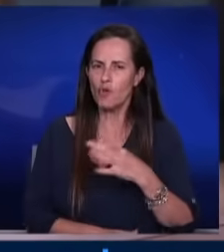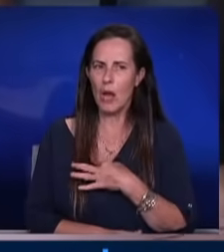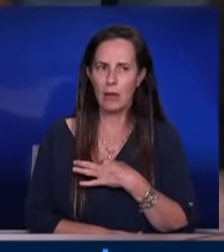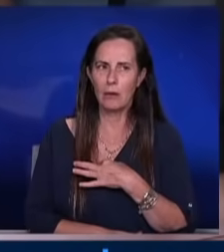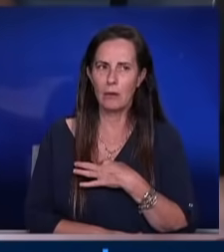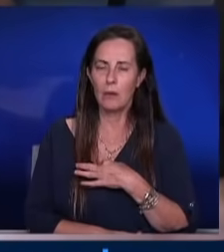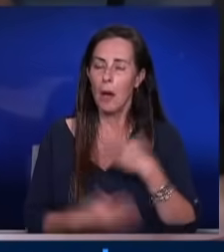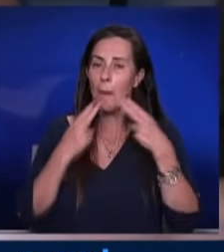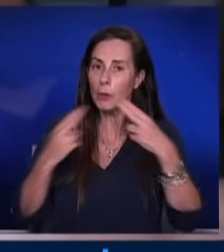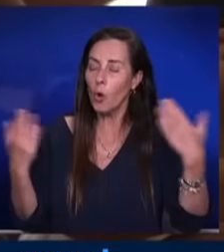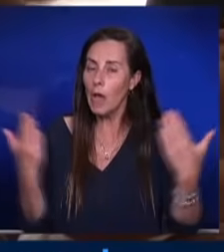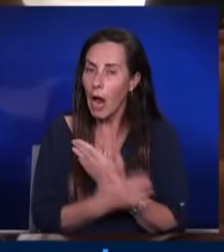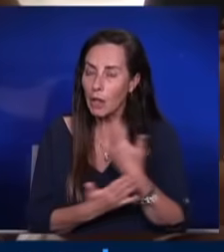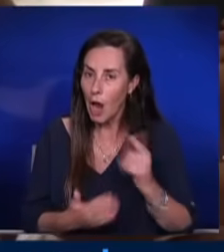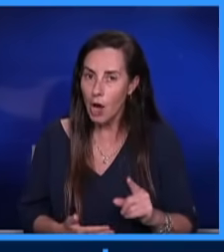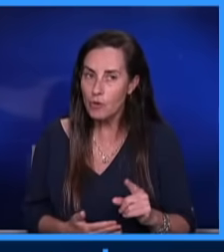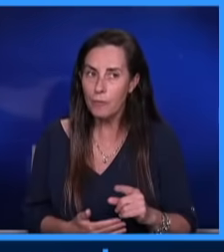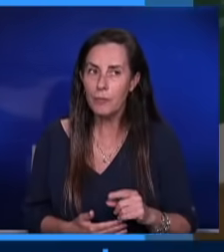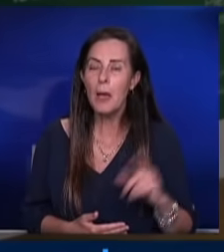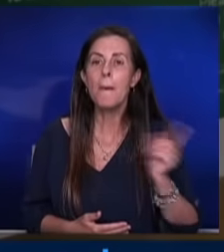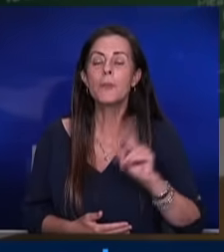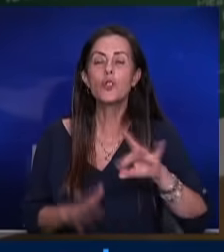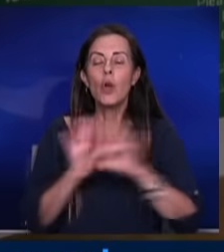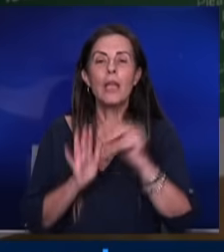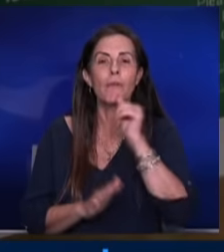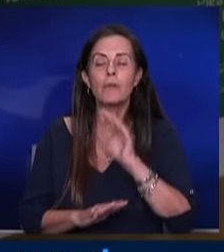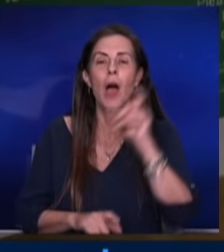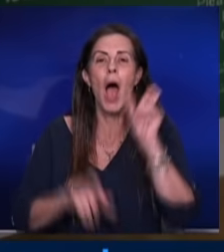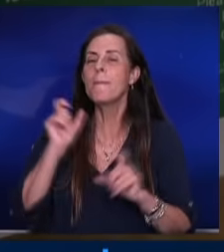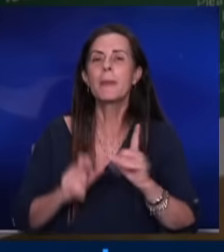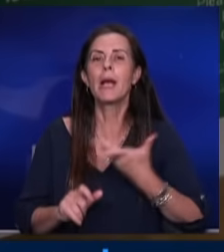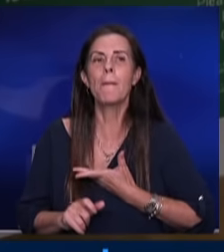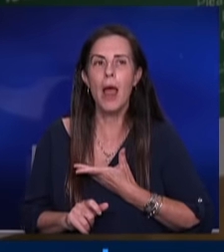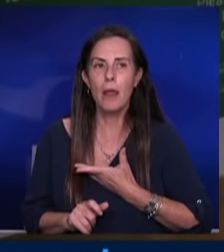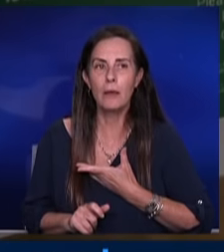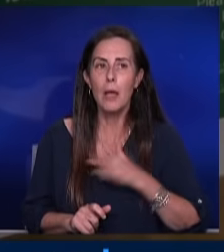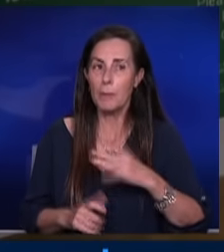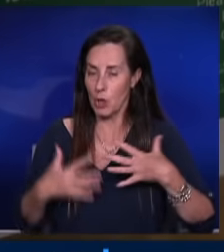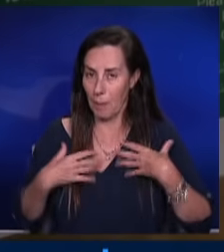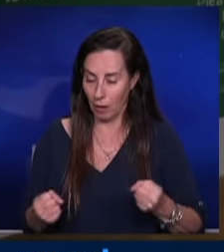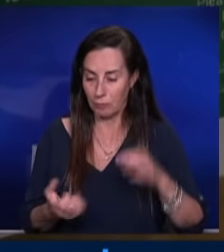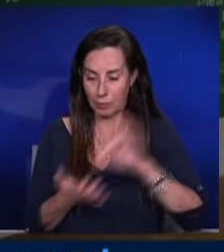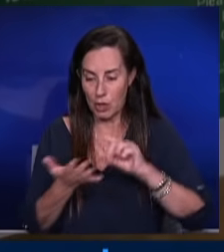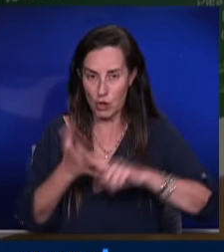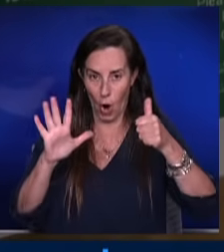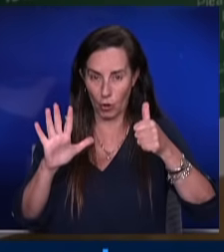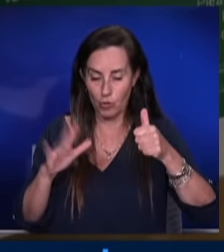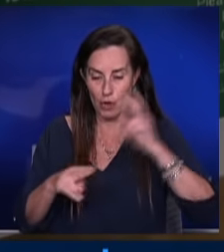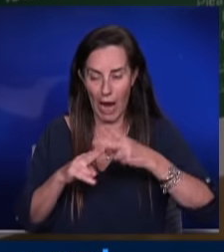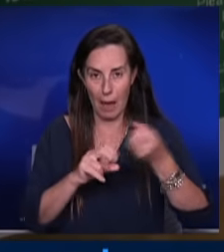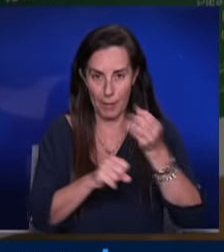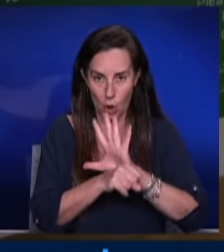לפי המתווה החדש שפורסם היום, יהיו זכאים לתו הירוק האנשים הבאים. מחלים שעברה חצי שנה מאז שחלה